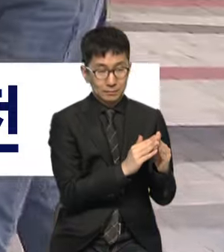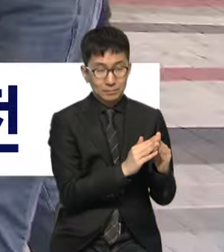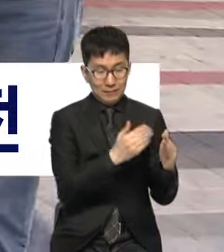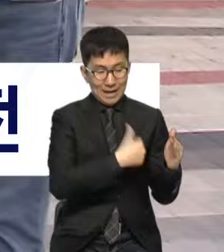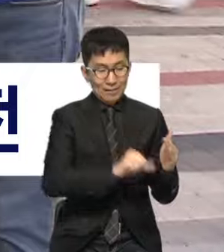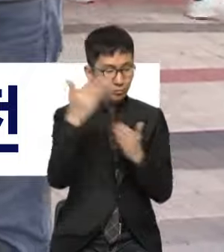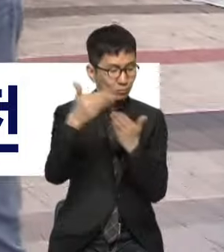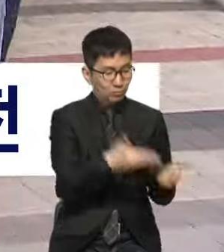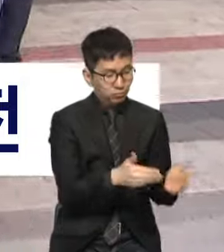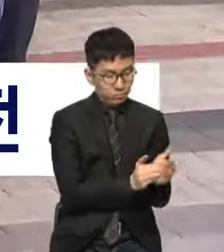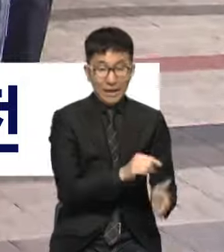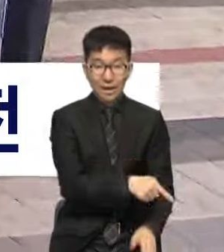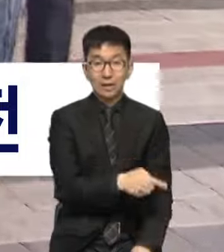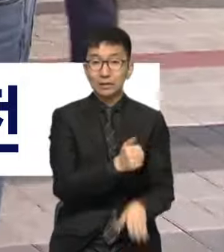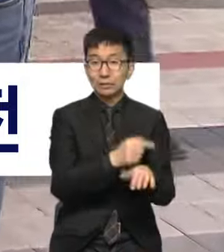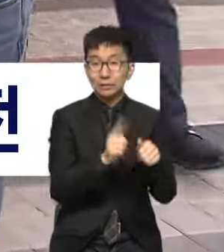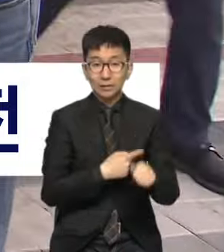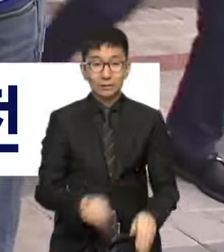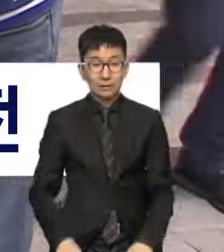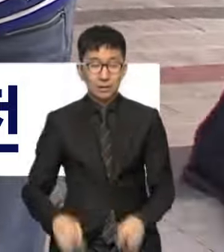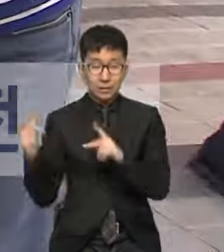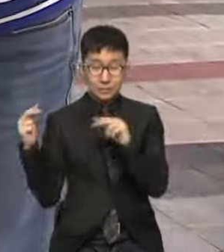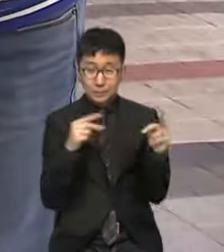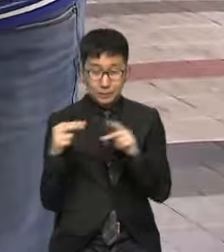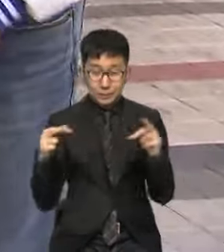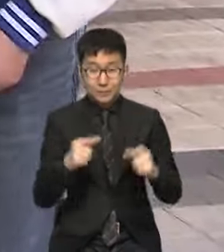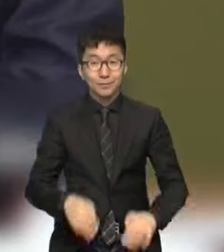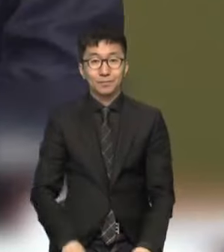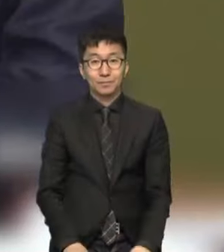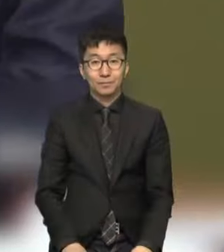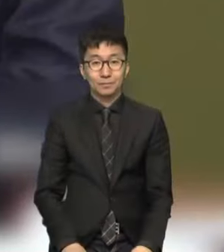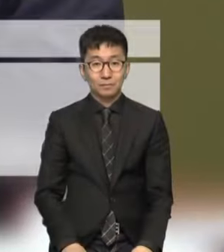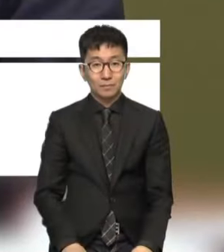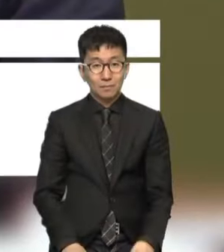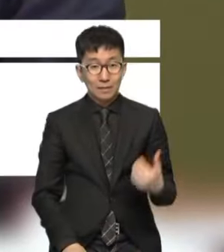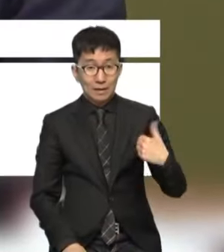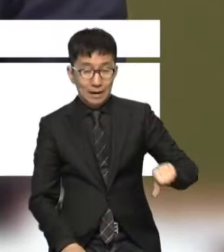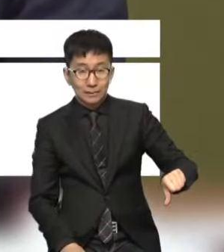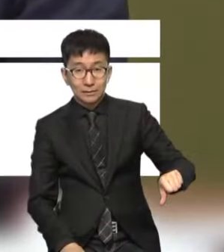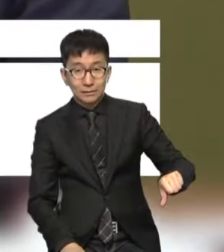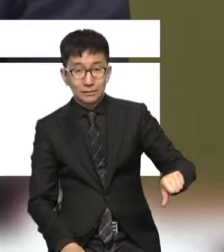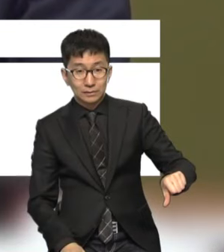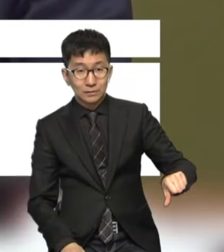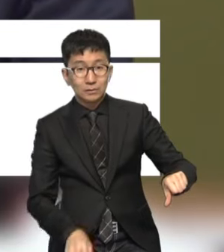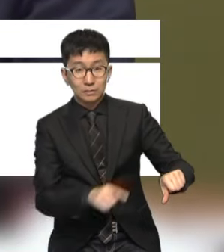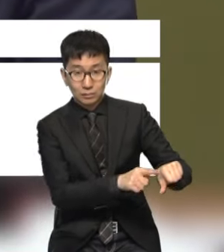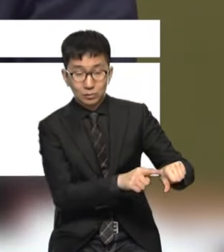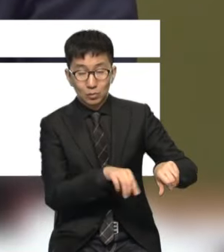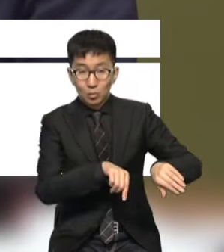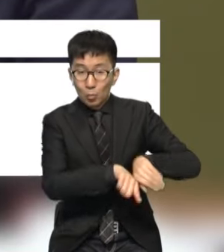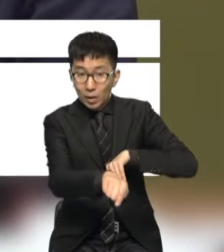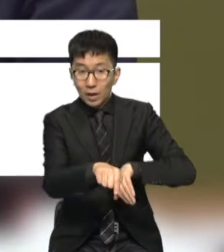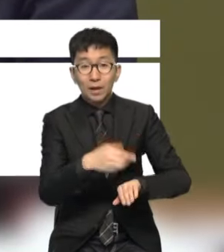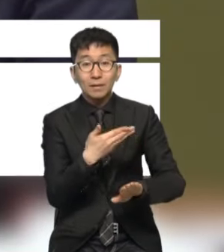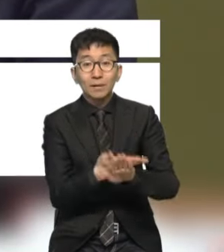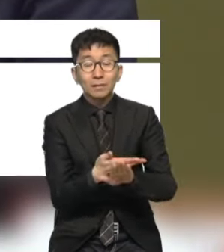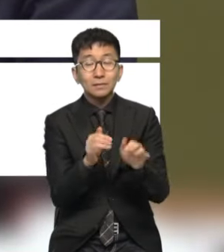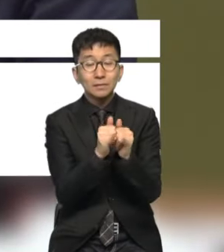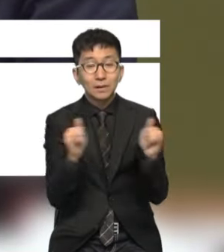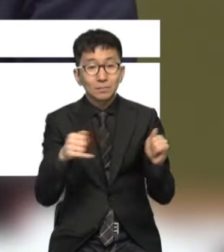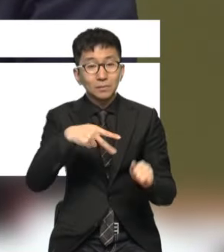자녀 부동산 보유를 놓고 거친 설전이 벌어졌습니다. 아드님 말고 자녀분 중에 다른 분이